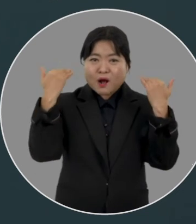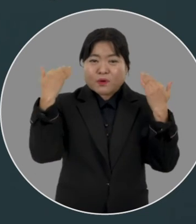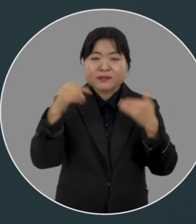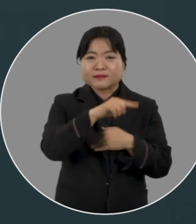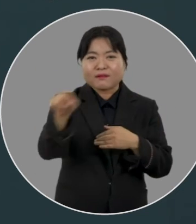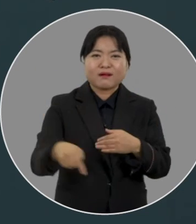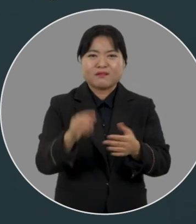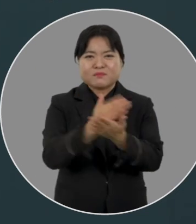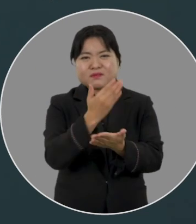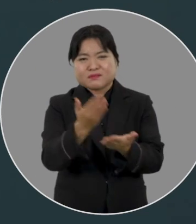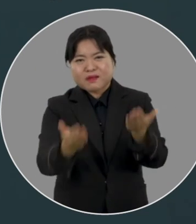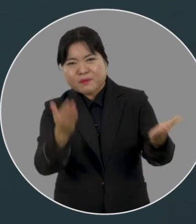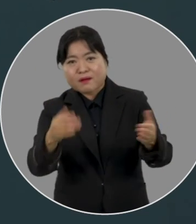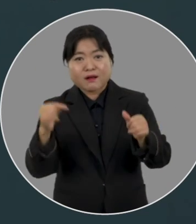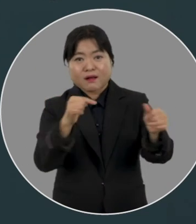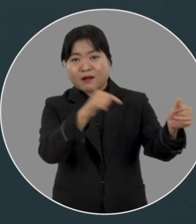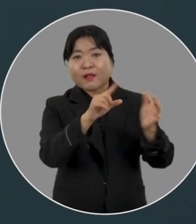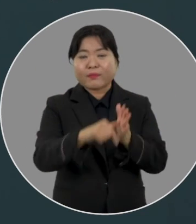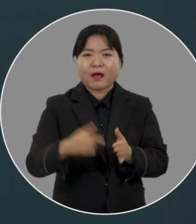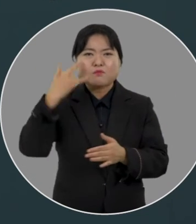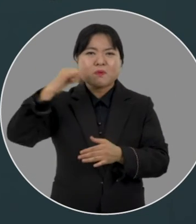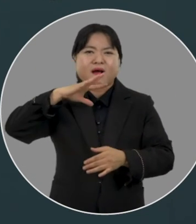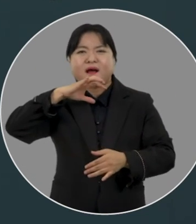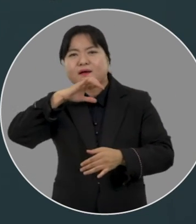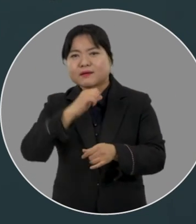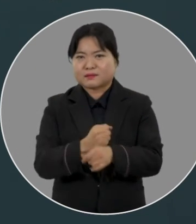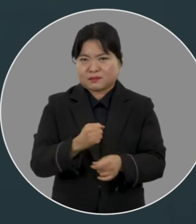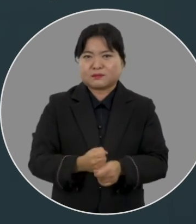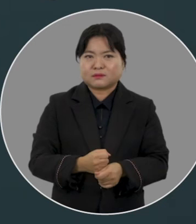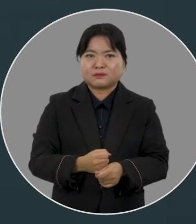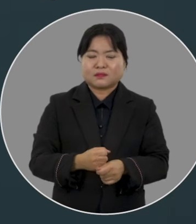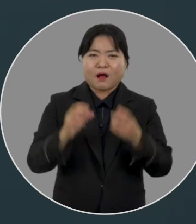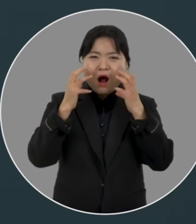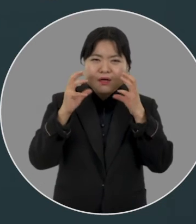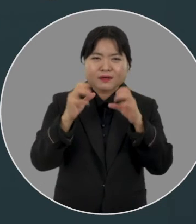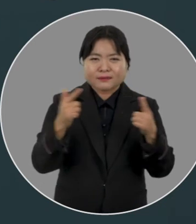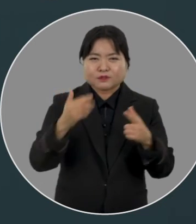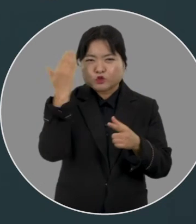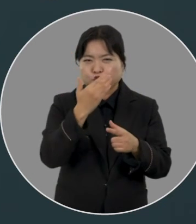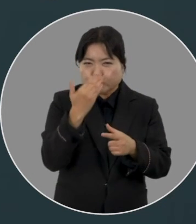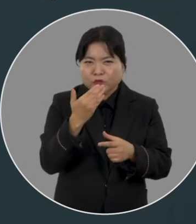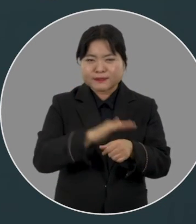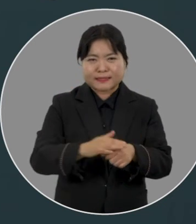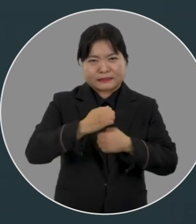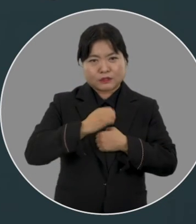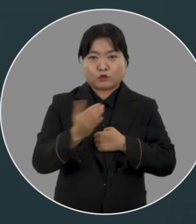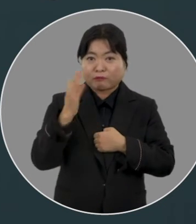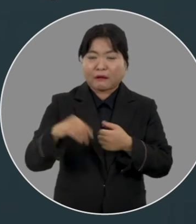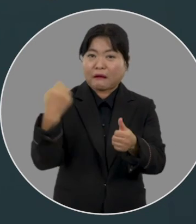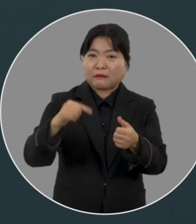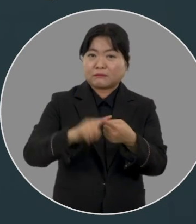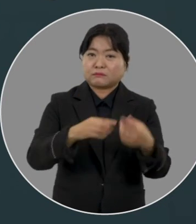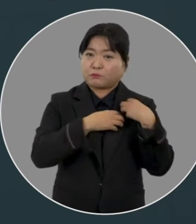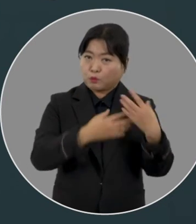학부모들이 항의했어야죠. 그래서 어린아이들을 순수하게 지켰어야죠. 이걸 용인했거든요. 이게 두